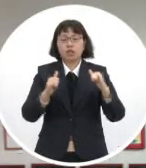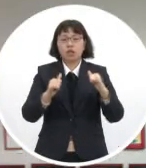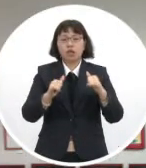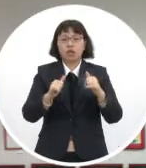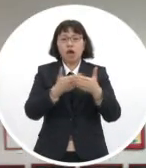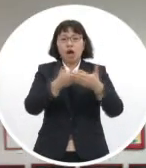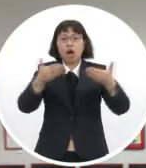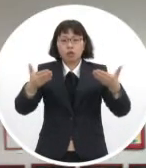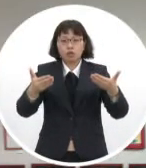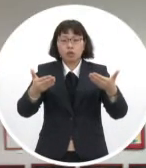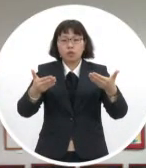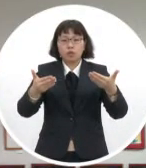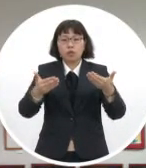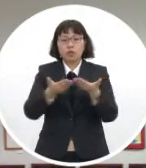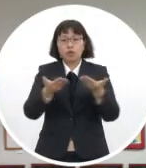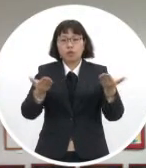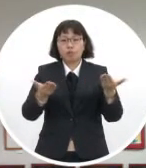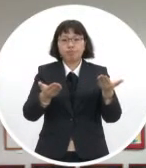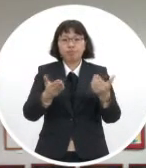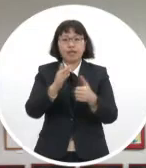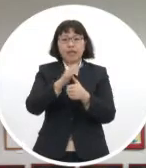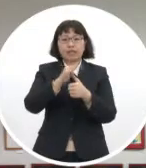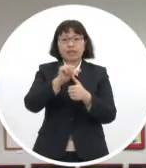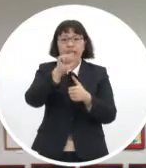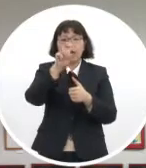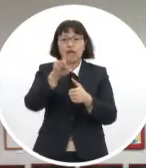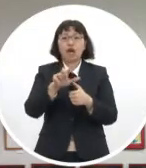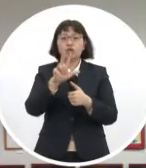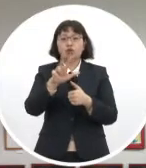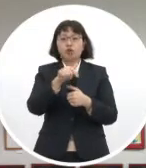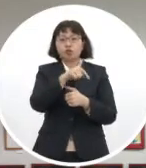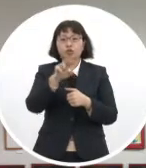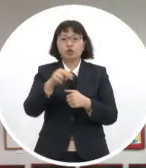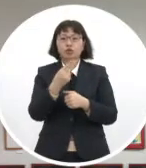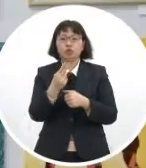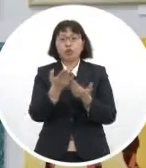展愛知アールブリュット展を開催しました。